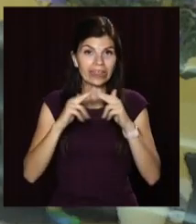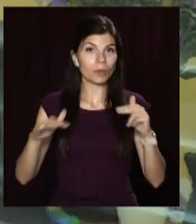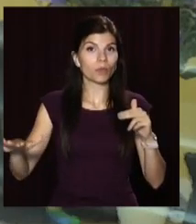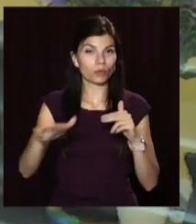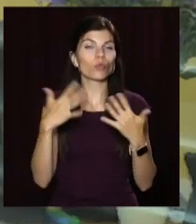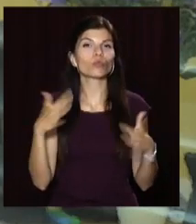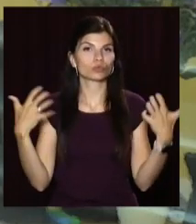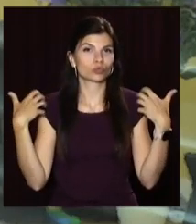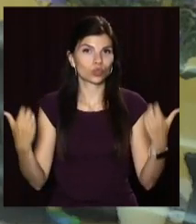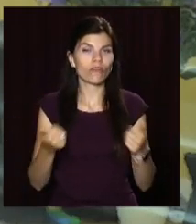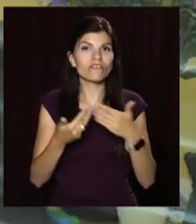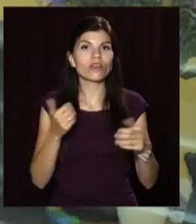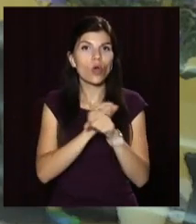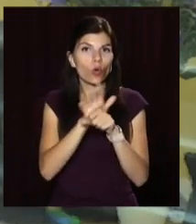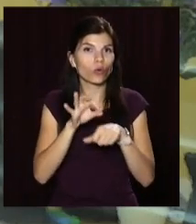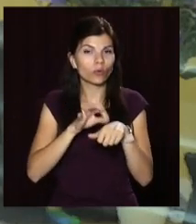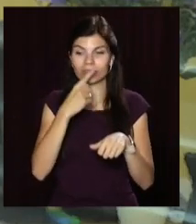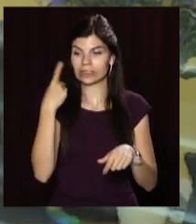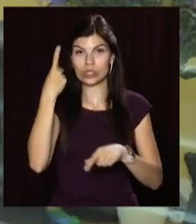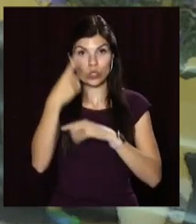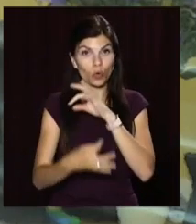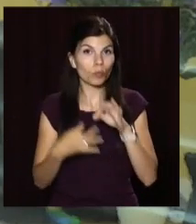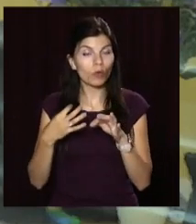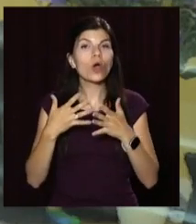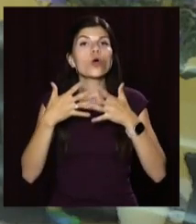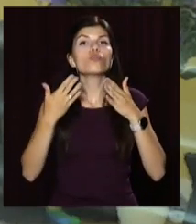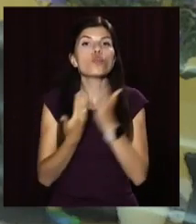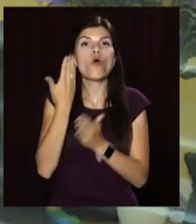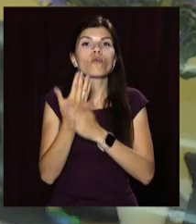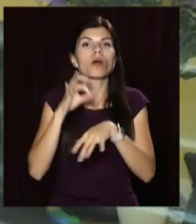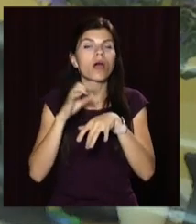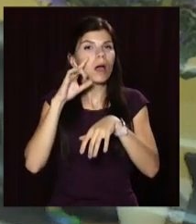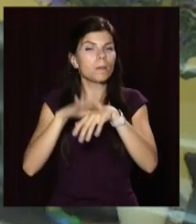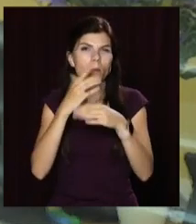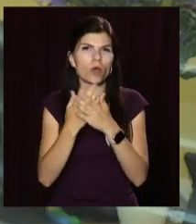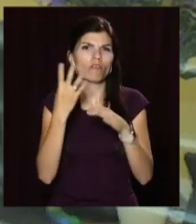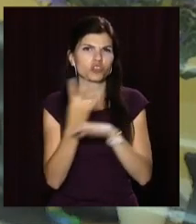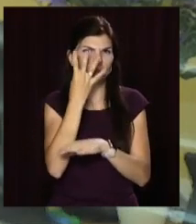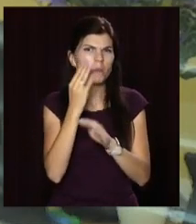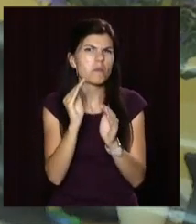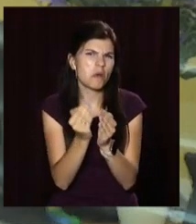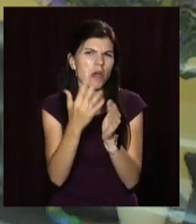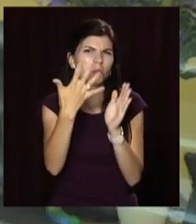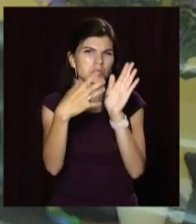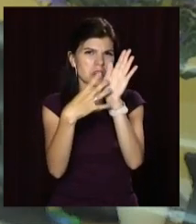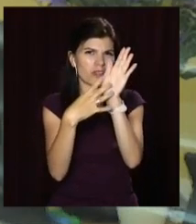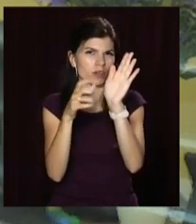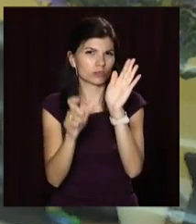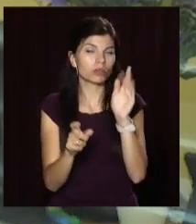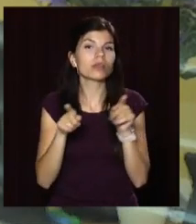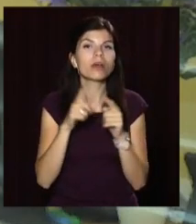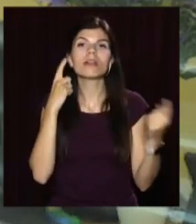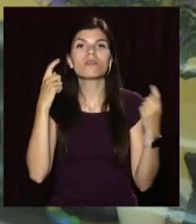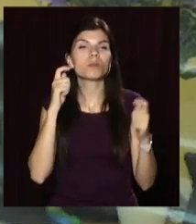Дніпропетровщини подолали коронавірусну хворобу за минулу добу. Нових інфікованих виявили майже вчетверо менше – 59. Такі